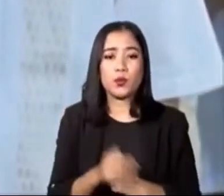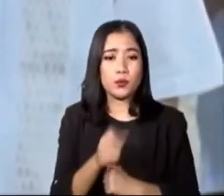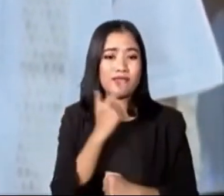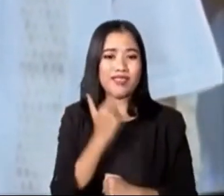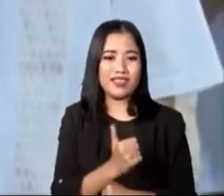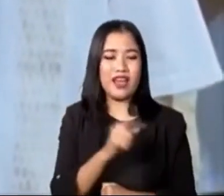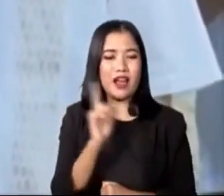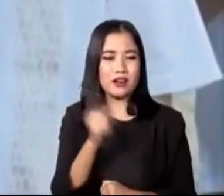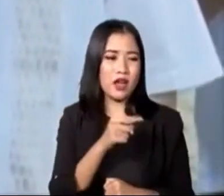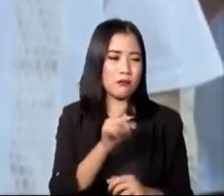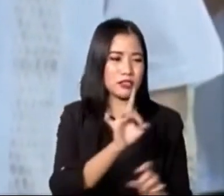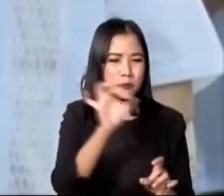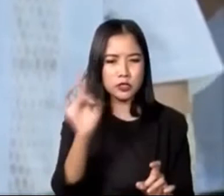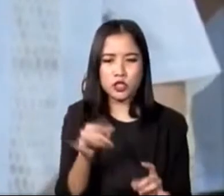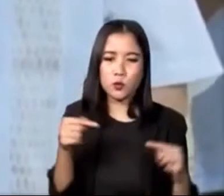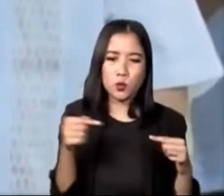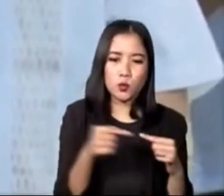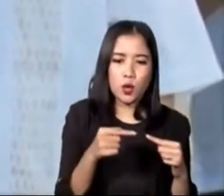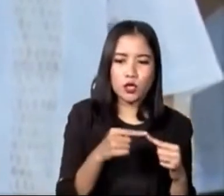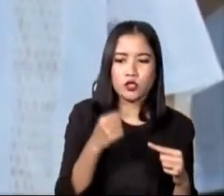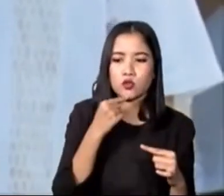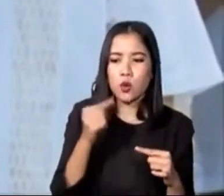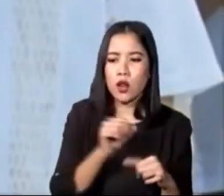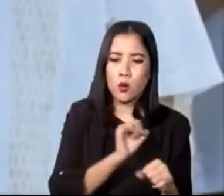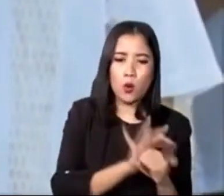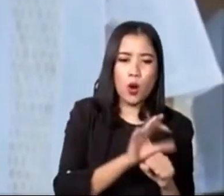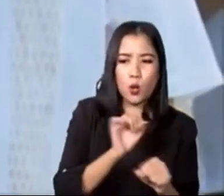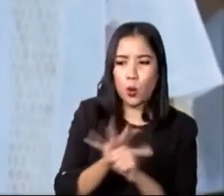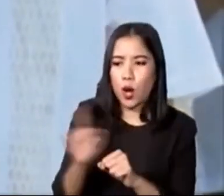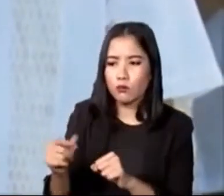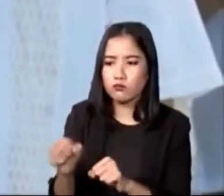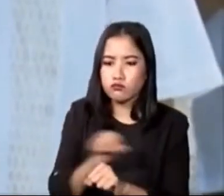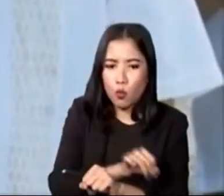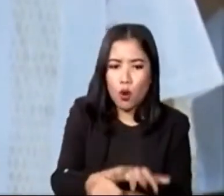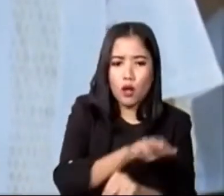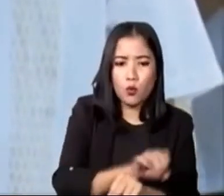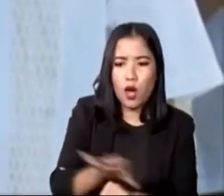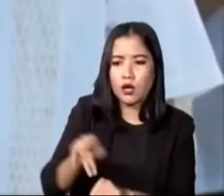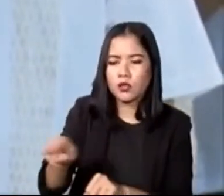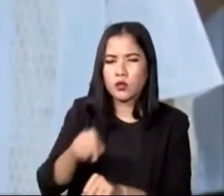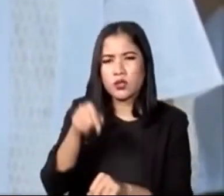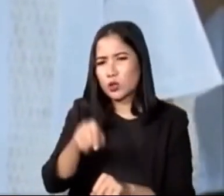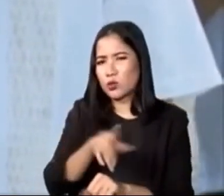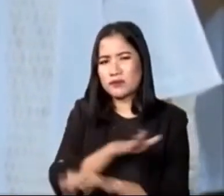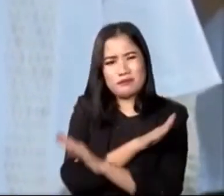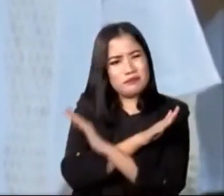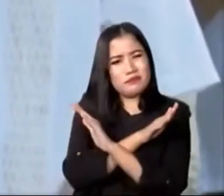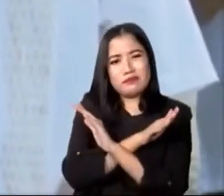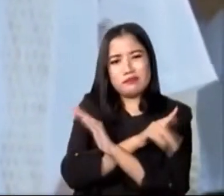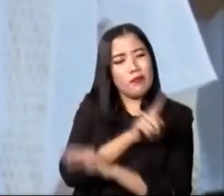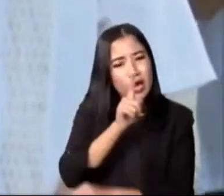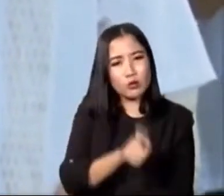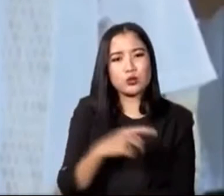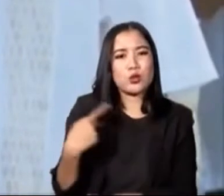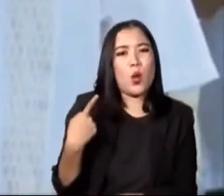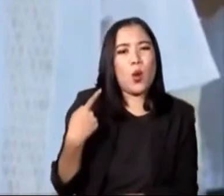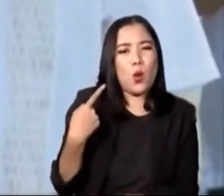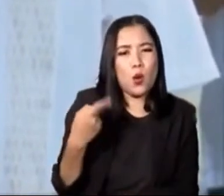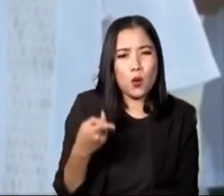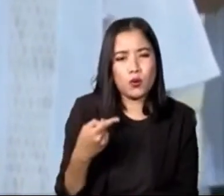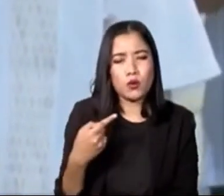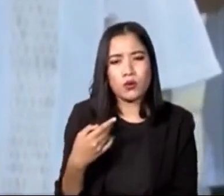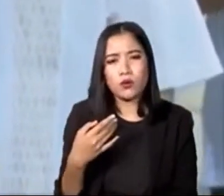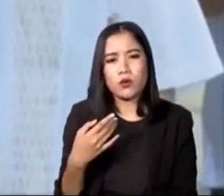hal-hal yang berkaitan dengan potensi-potensi yang menjadi sumber penularan, tolong itu bisa dihindari. Dan selama ini